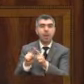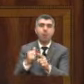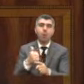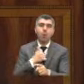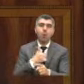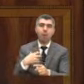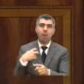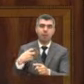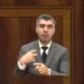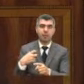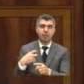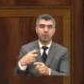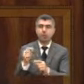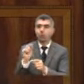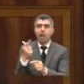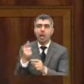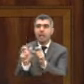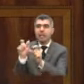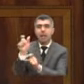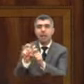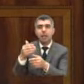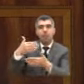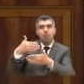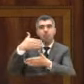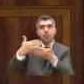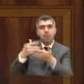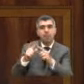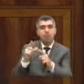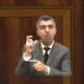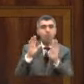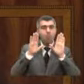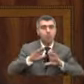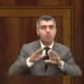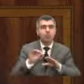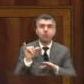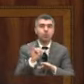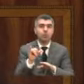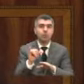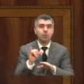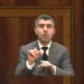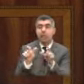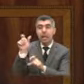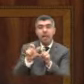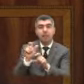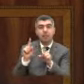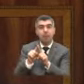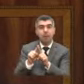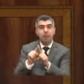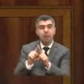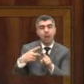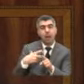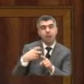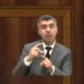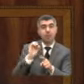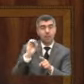غير شحال ديال الجوامع كتبنا في المغرب، وورونا وزاره الاوقاف شحال كتعطي فيها، والباقي منين كيجي؟ راه كيجي من المحسنين، كيجي